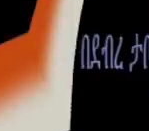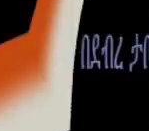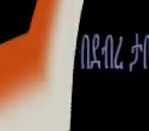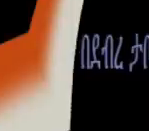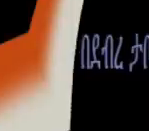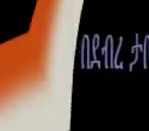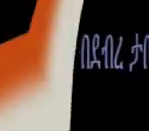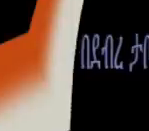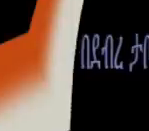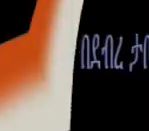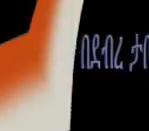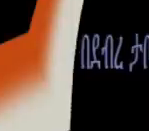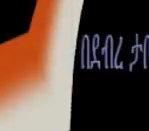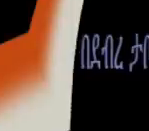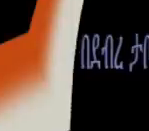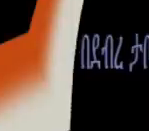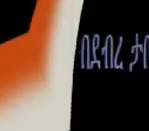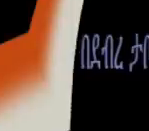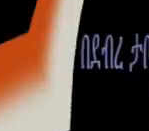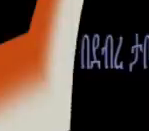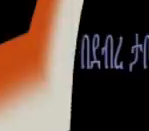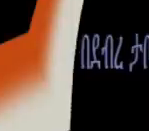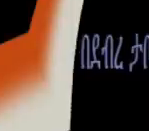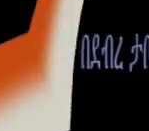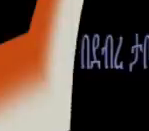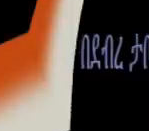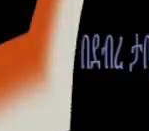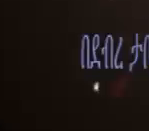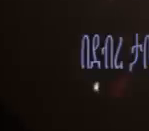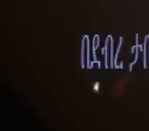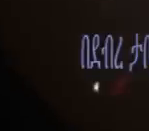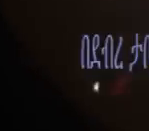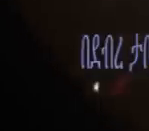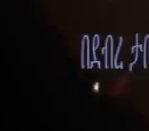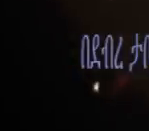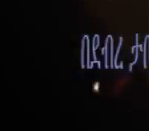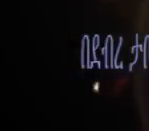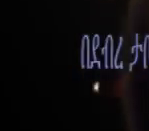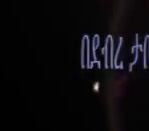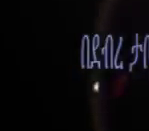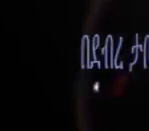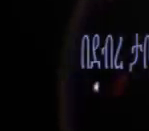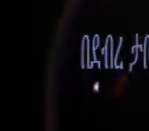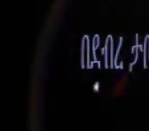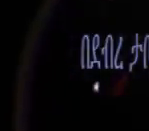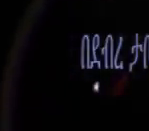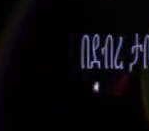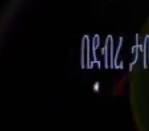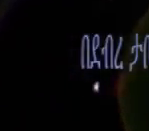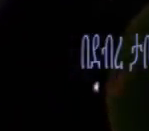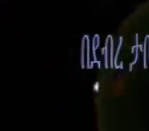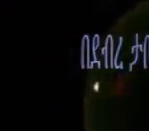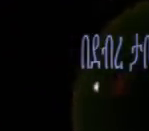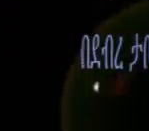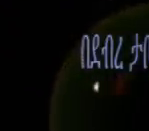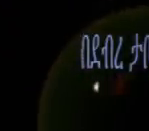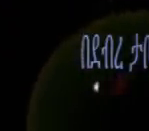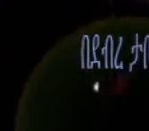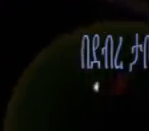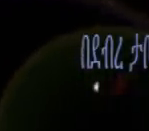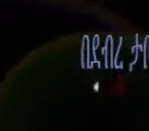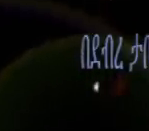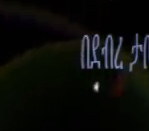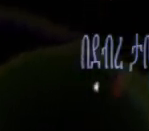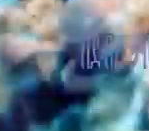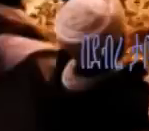إمبالنا. يالك أثكله غبران نا متونيا مت بال رفسلم ناكبر. بس فراوت عنجوزن بغزيا ويرسمت رياضننا الناس تلال